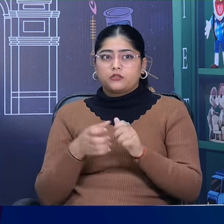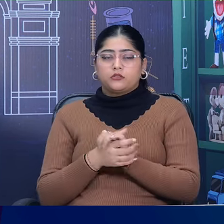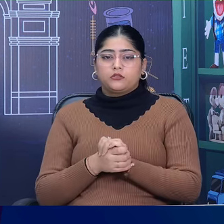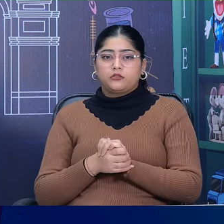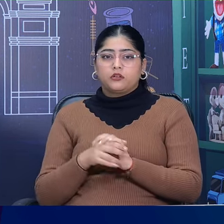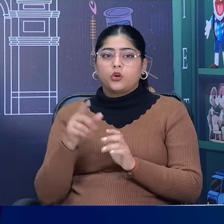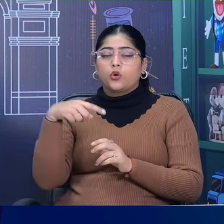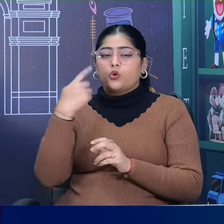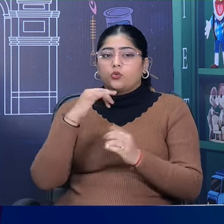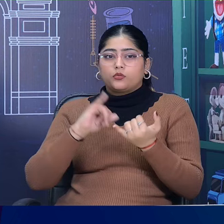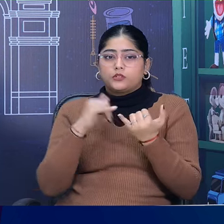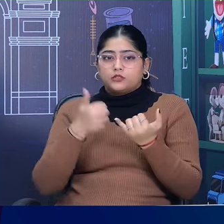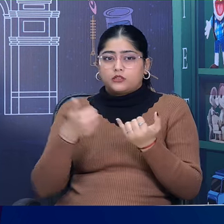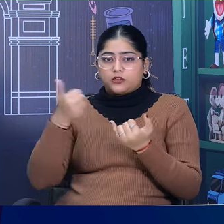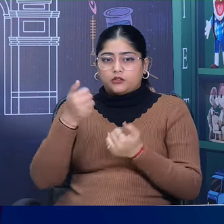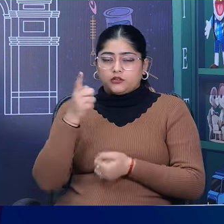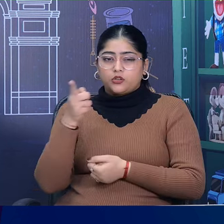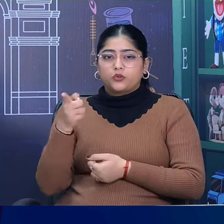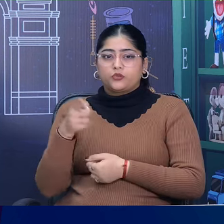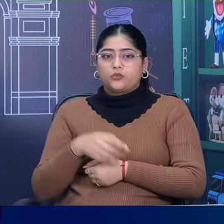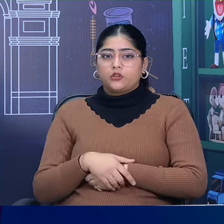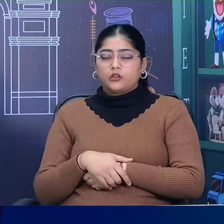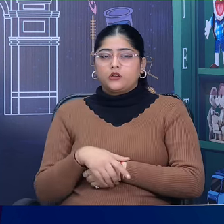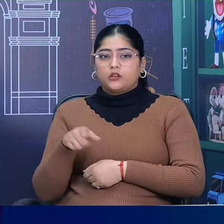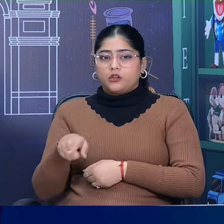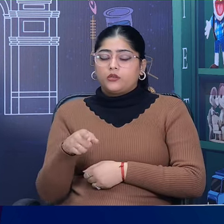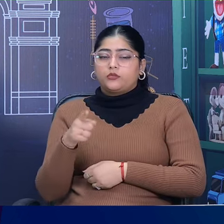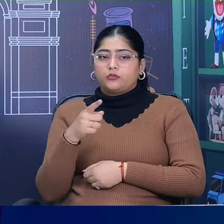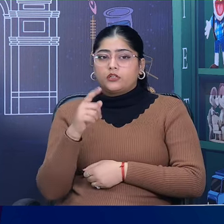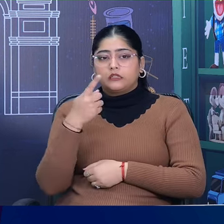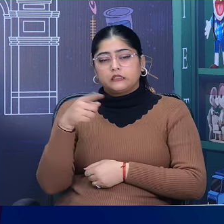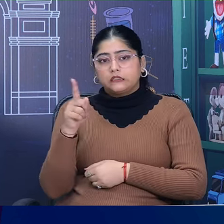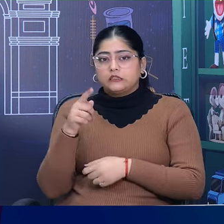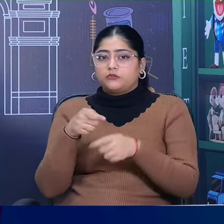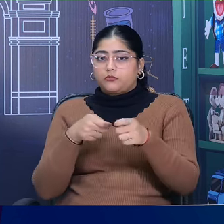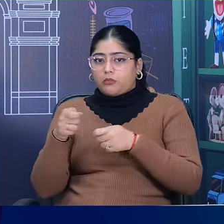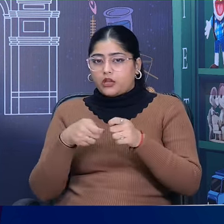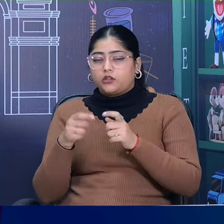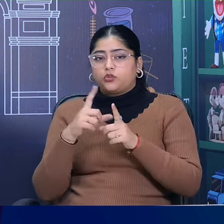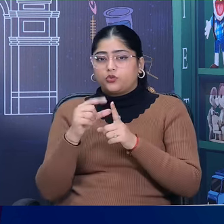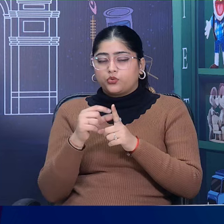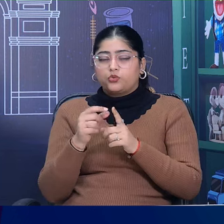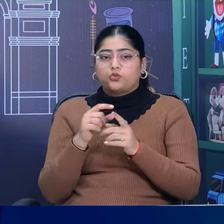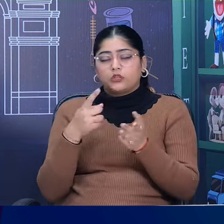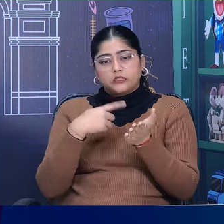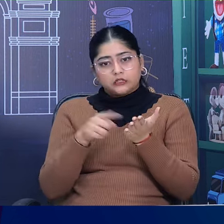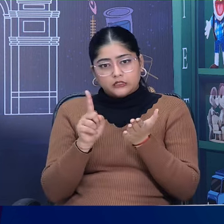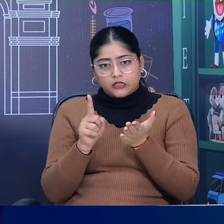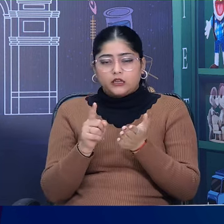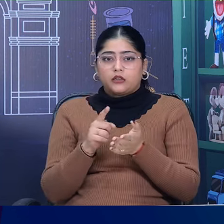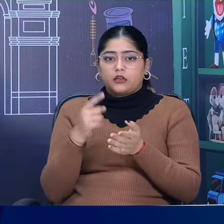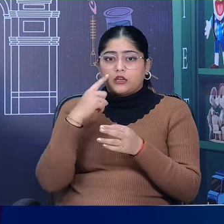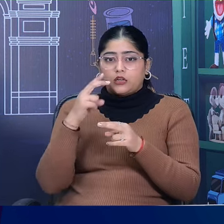हमारा सेक्रेटरी है वो करेंगे वो इस बात को रेगुलेट करते हैं टिक करते कि हां जी बिल्कुल सही है जी ये जो ये कह रहे हैं इतने लोगों के घर यहां पे